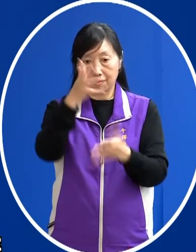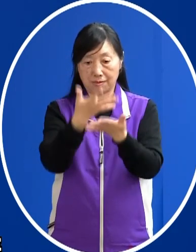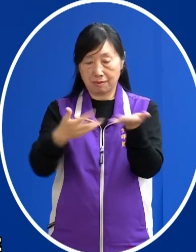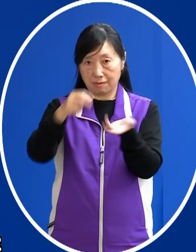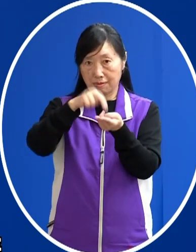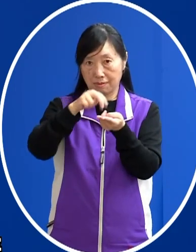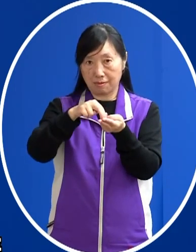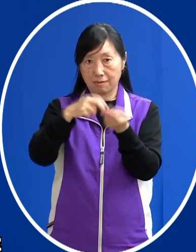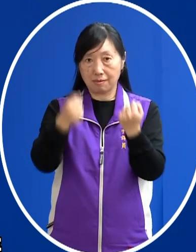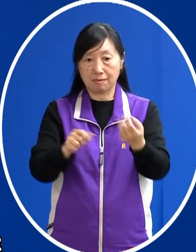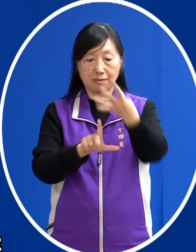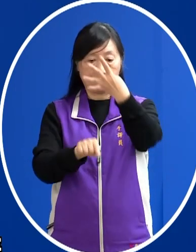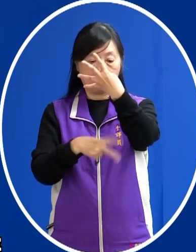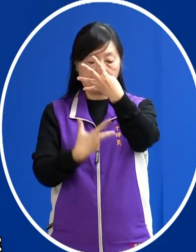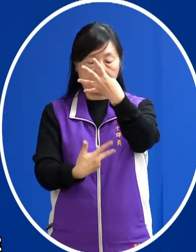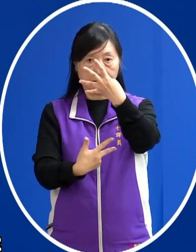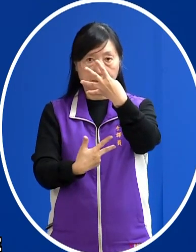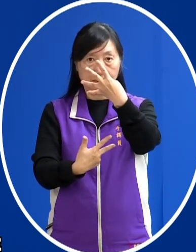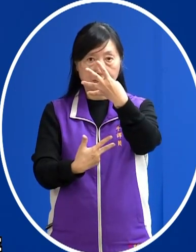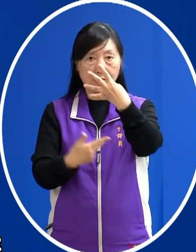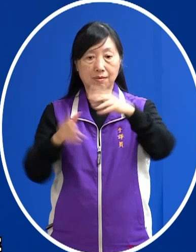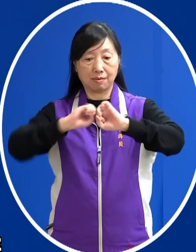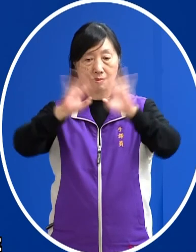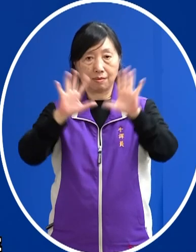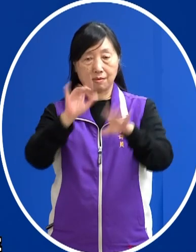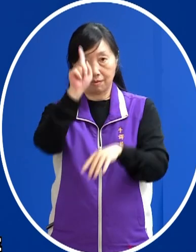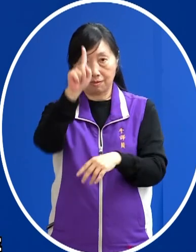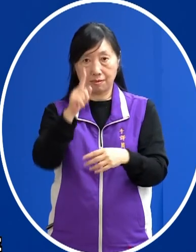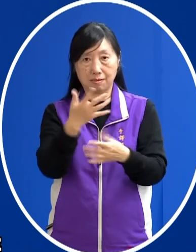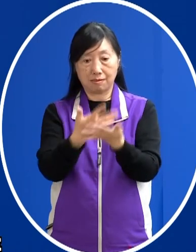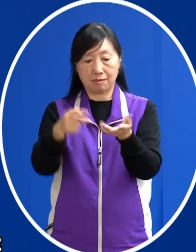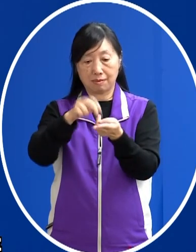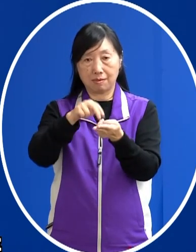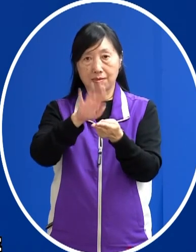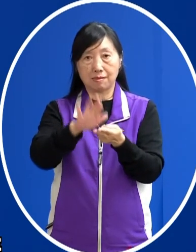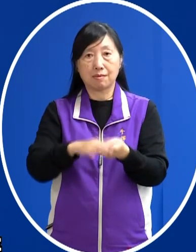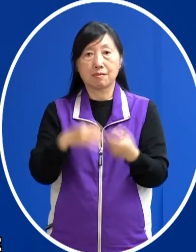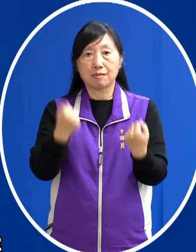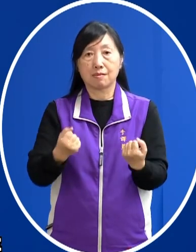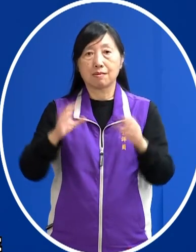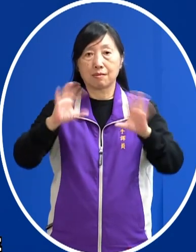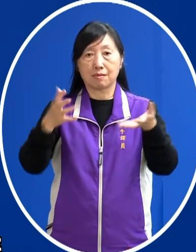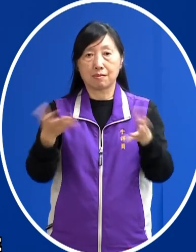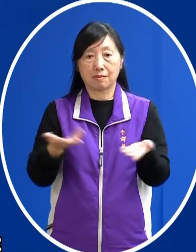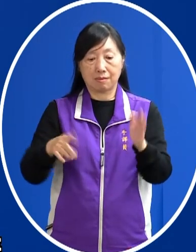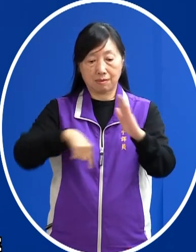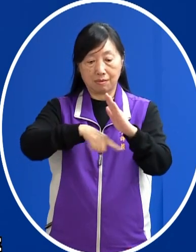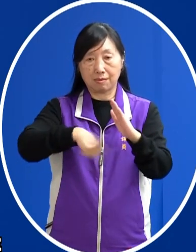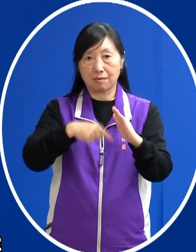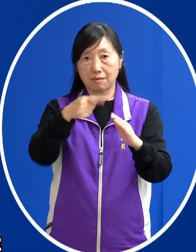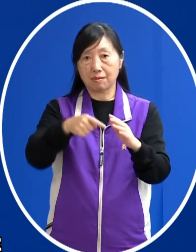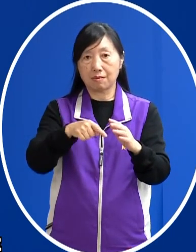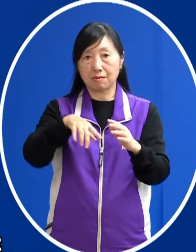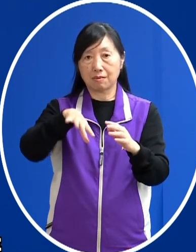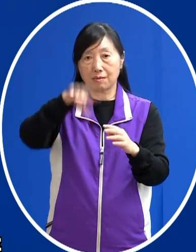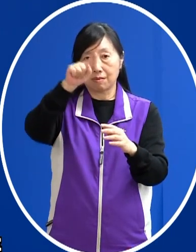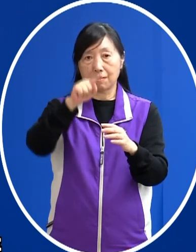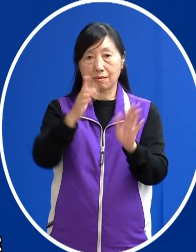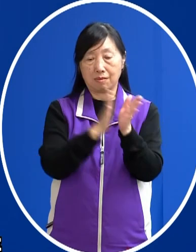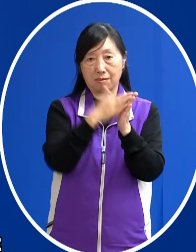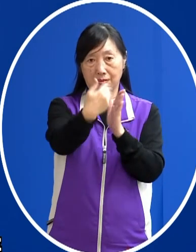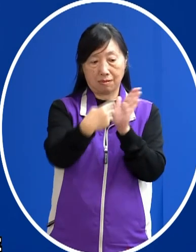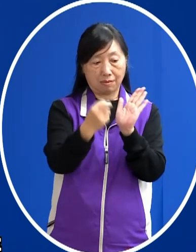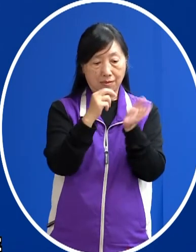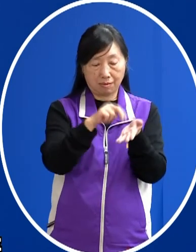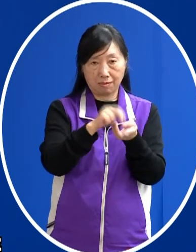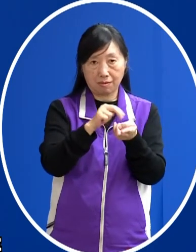址，在4月7号的时候我们就公告了一个网址，在国医院的网页的首页上面，我们就有这样